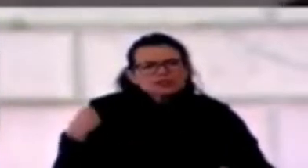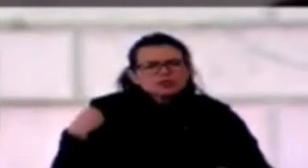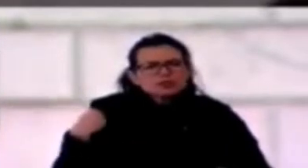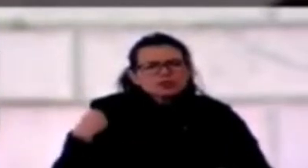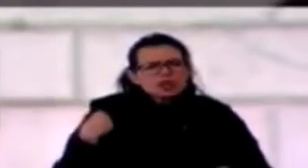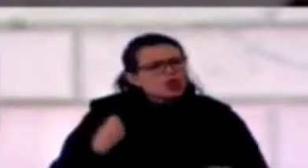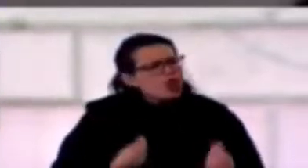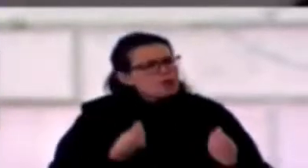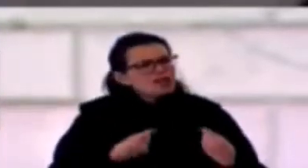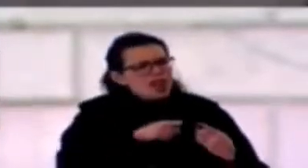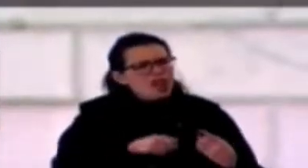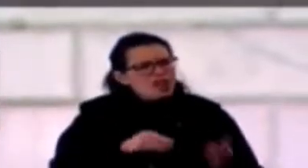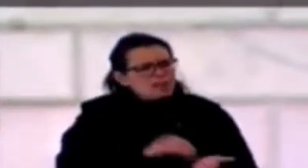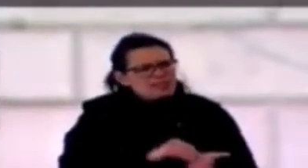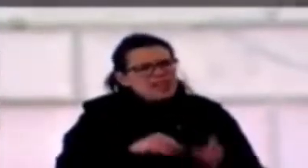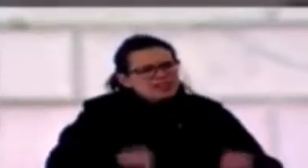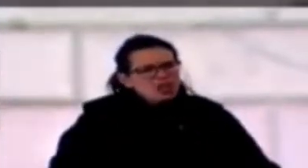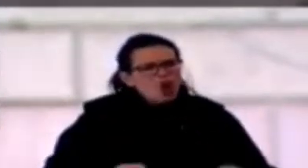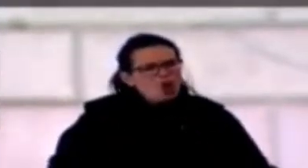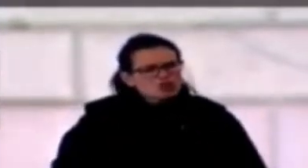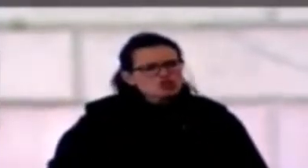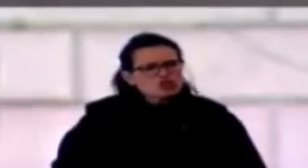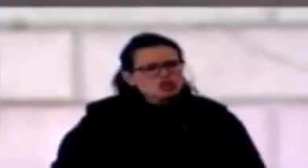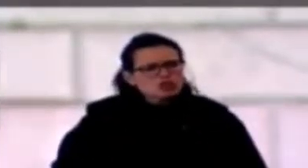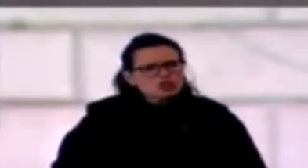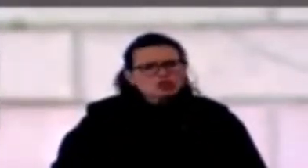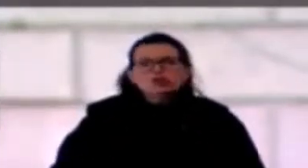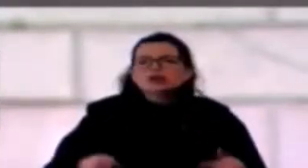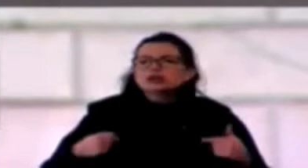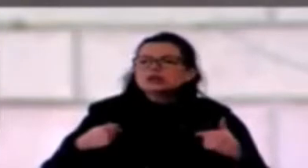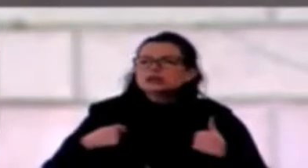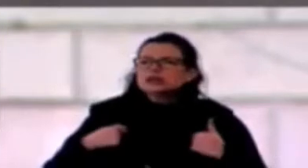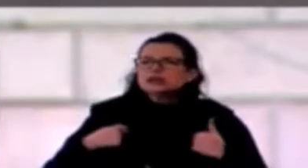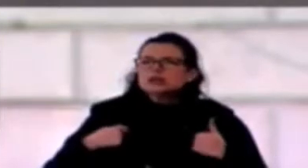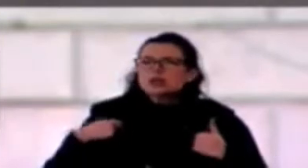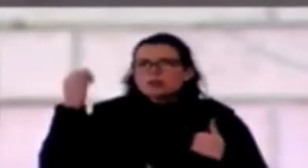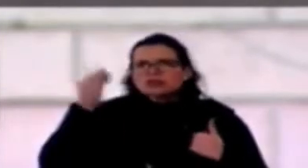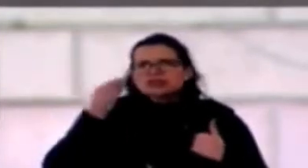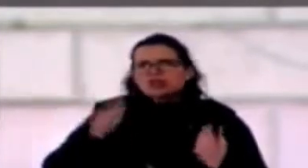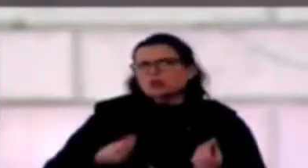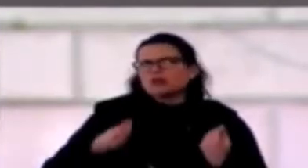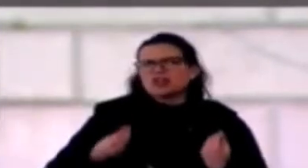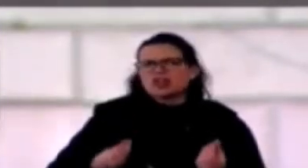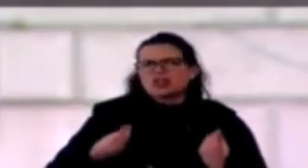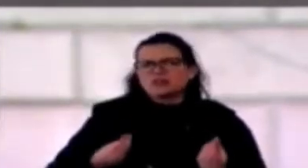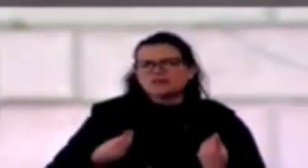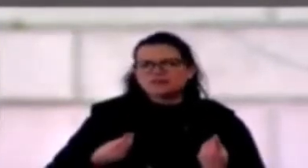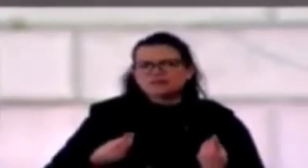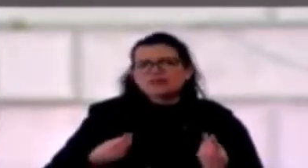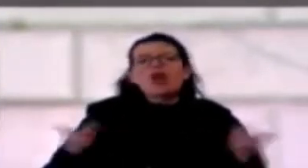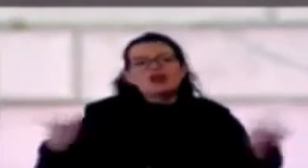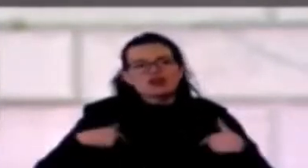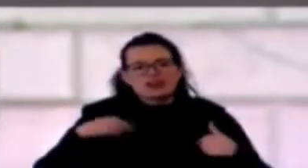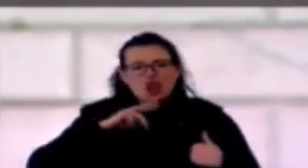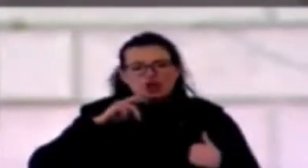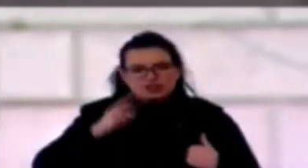perché sono venuto. Ecco, io me lo sono chiesto anch'io, però mi sono dato anche una risposta.